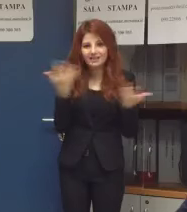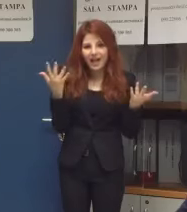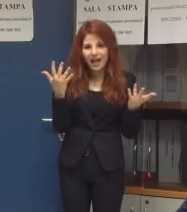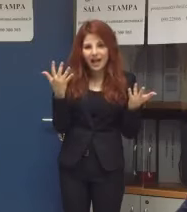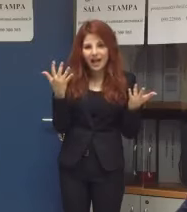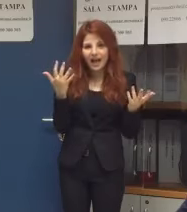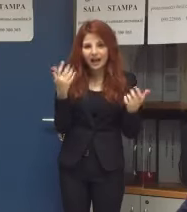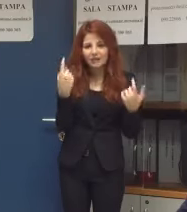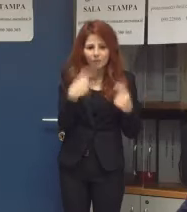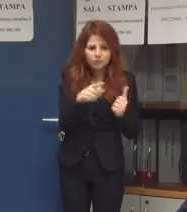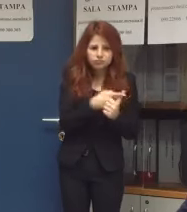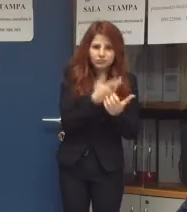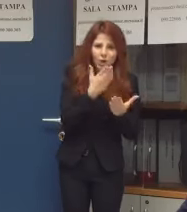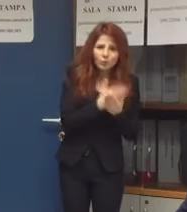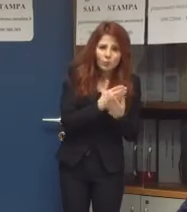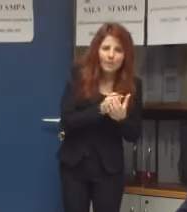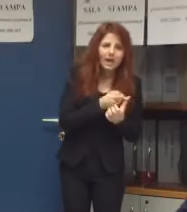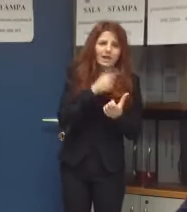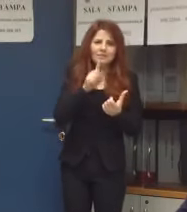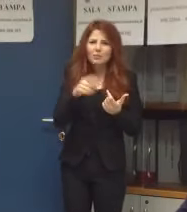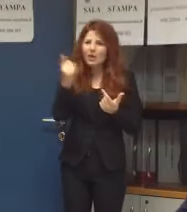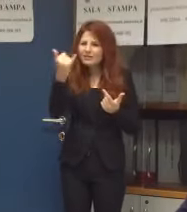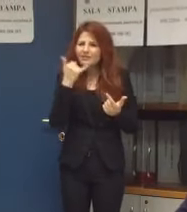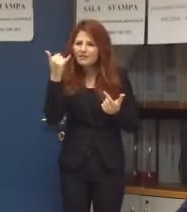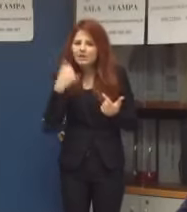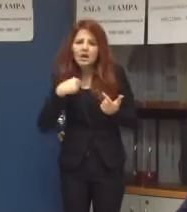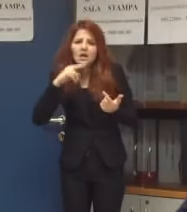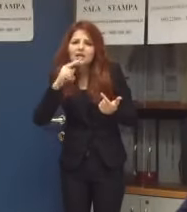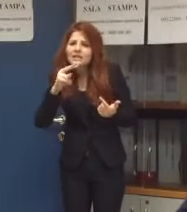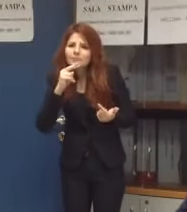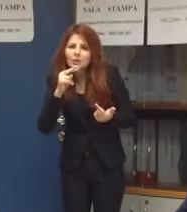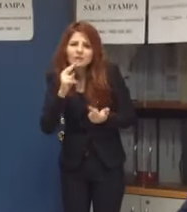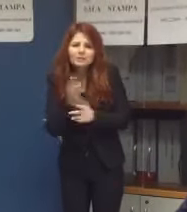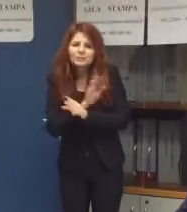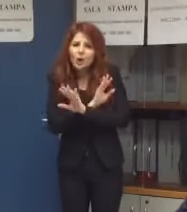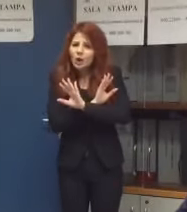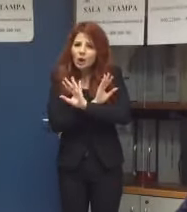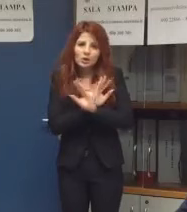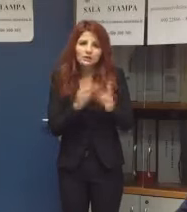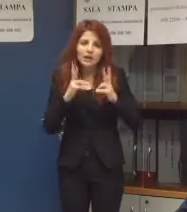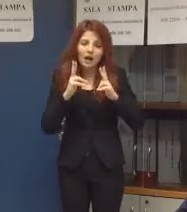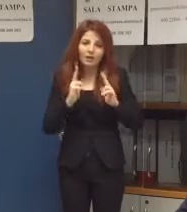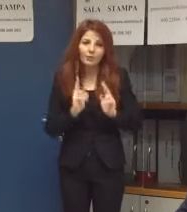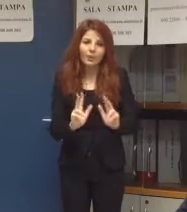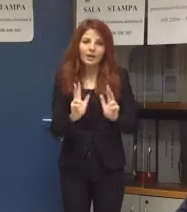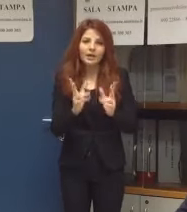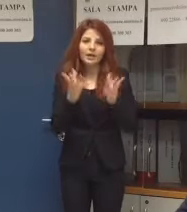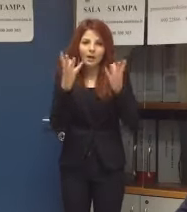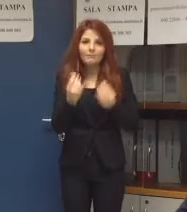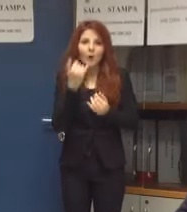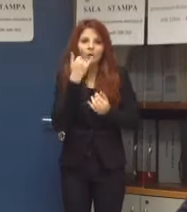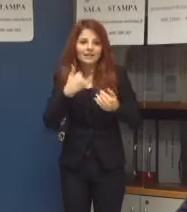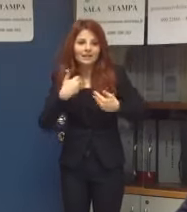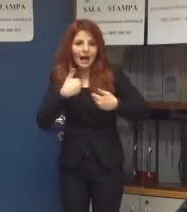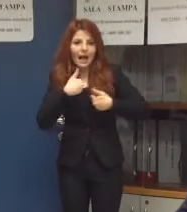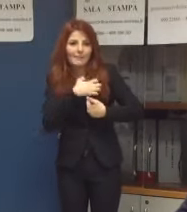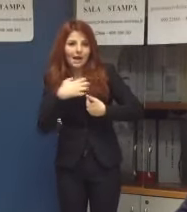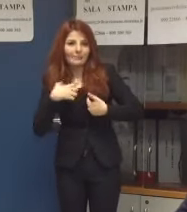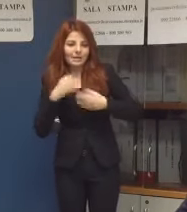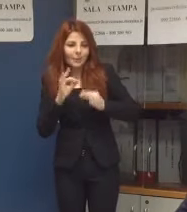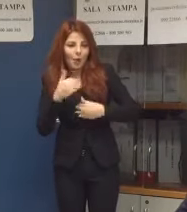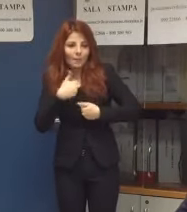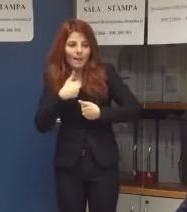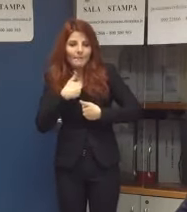io stessa vengo contattata direttamente e cerco di dare anche delle risposte, perché magari sai, alcune volte dicono: se lo dice l'assessore è